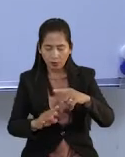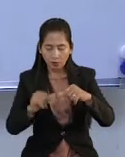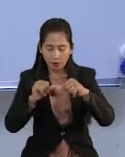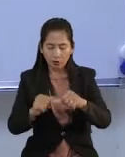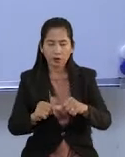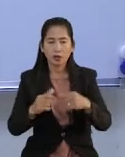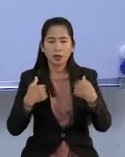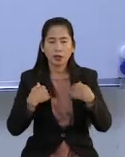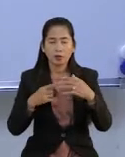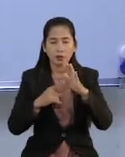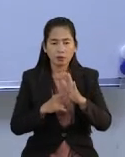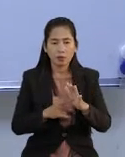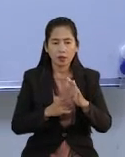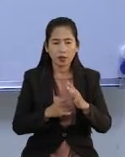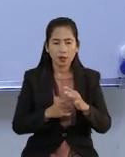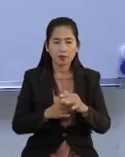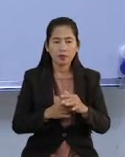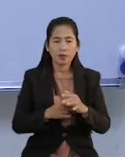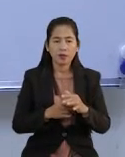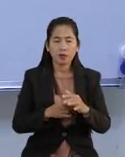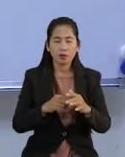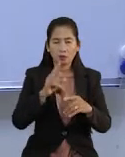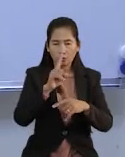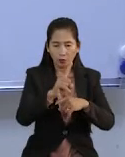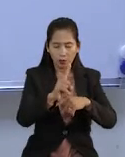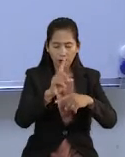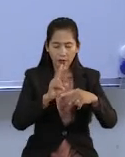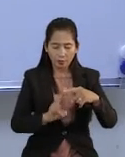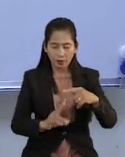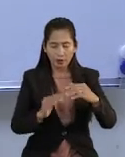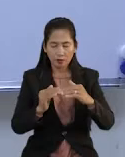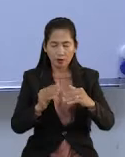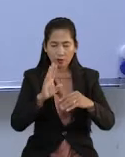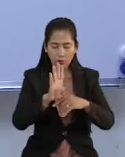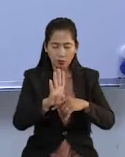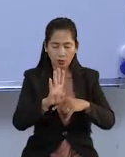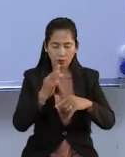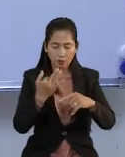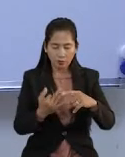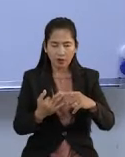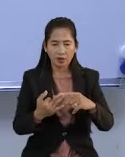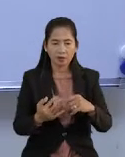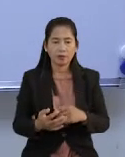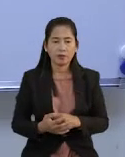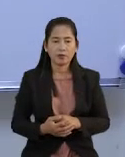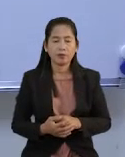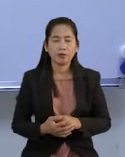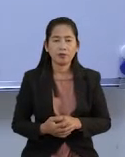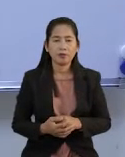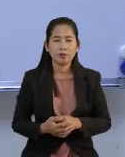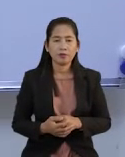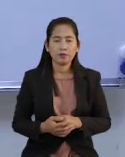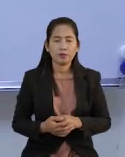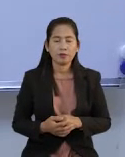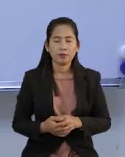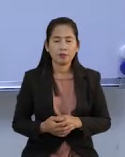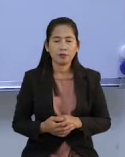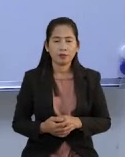tiết, nẹ cổ nâng bằng hành thà mùi phiệp phí sma ở buôn phiệp pram bầy.